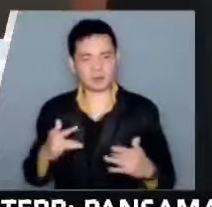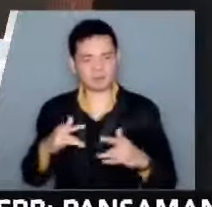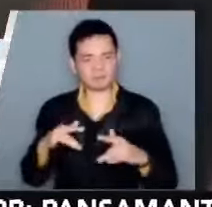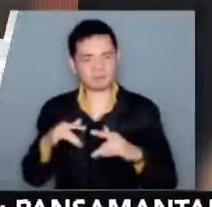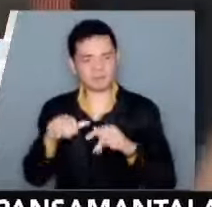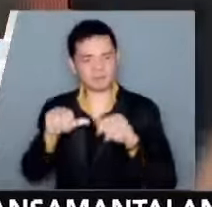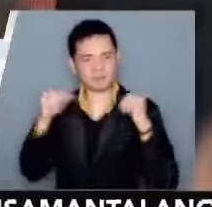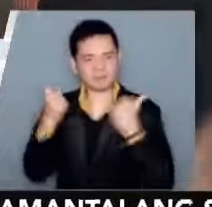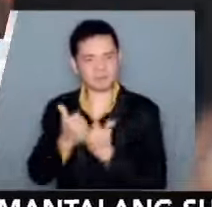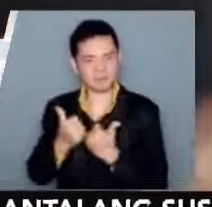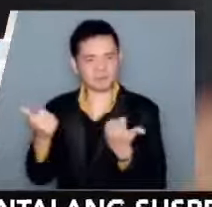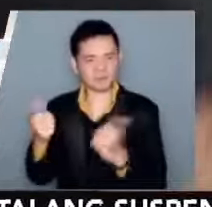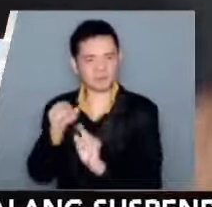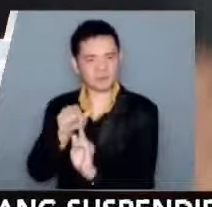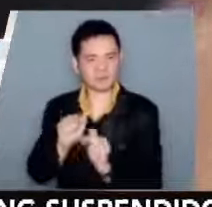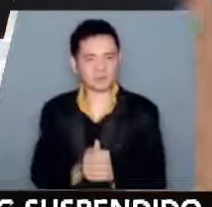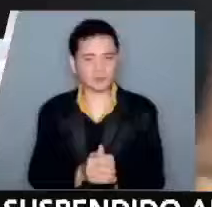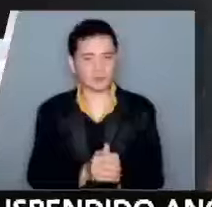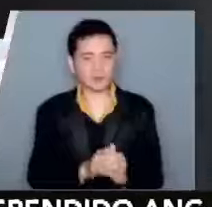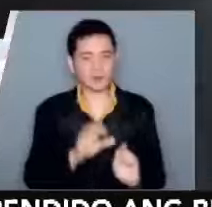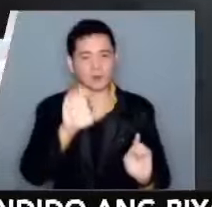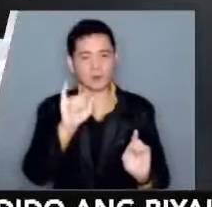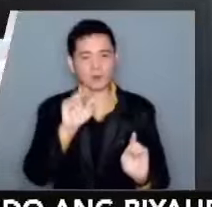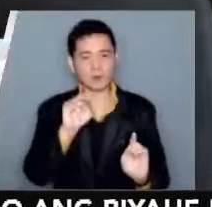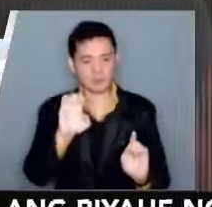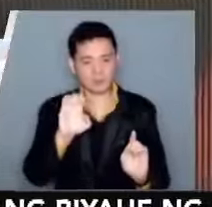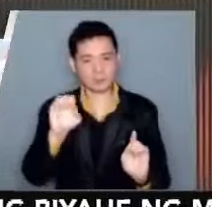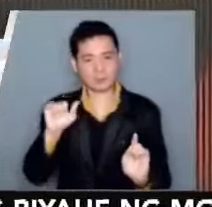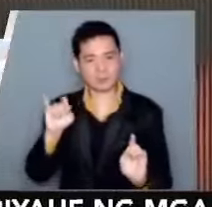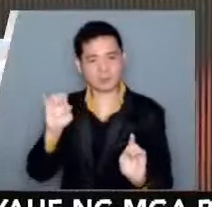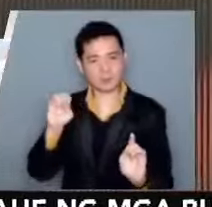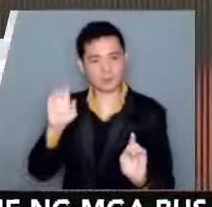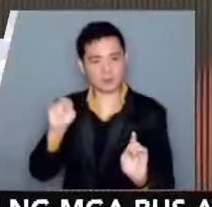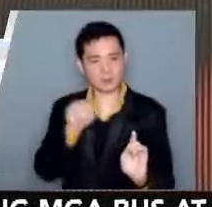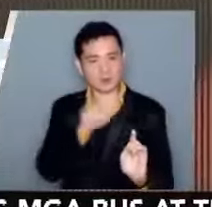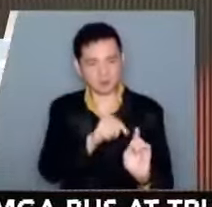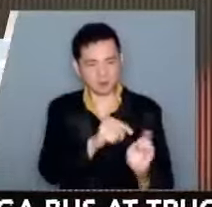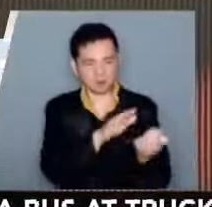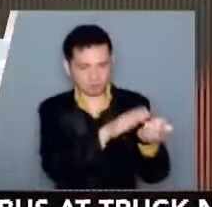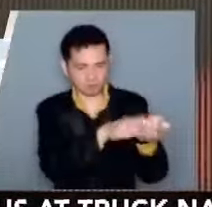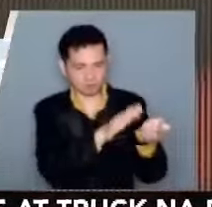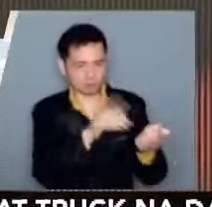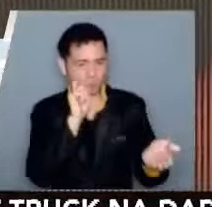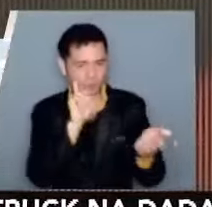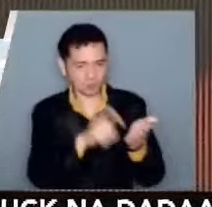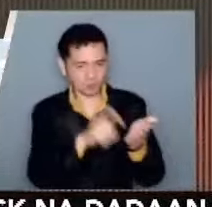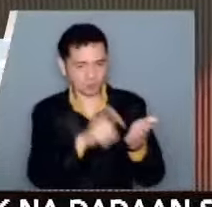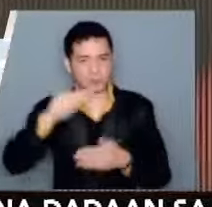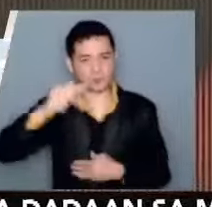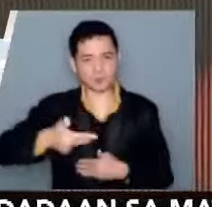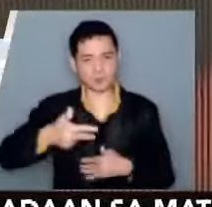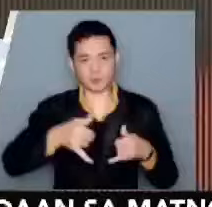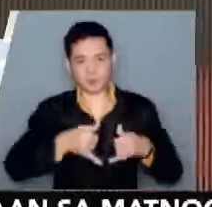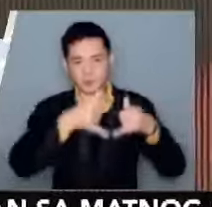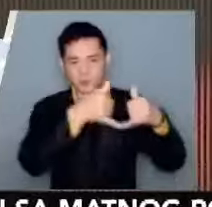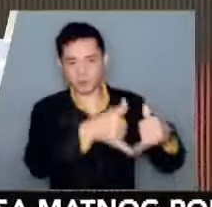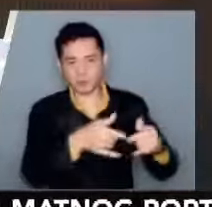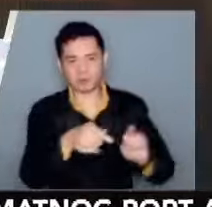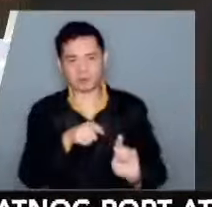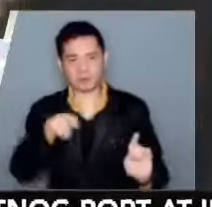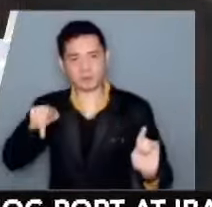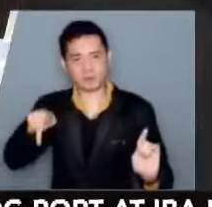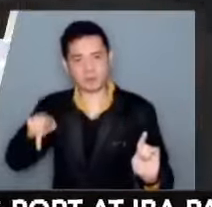news anchor ng Pinoy MD sa Super Radio DZBB. Ito na ay katlong award na kanyang natanggap mula sa PHA. Nakatanggap